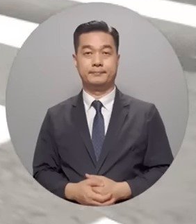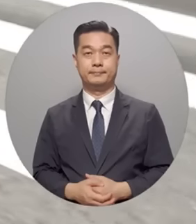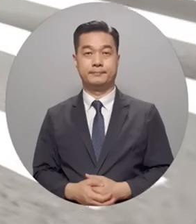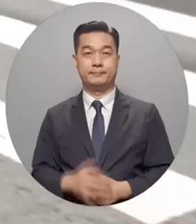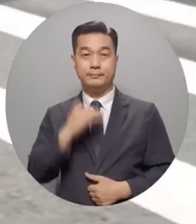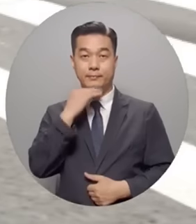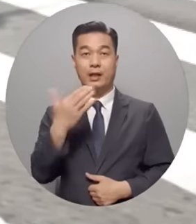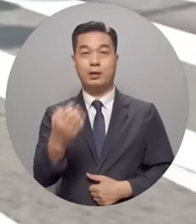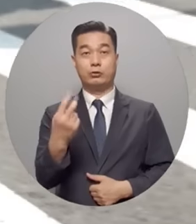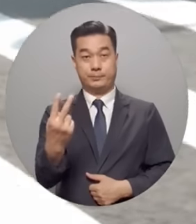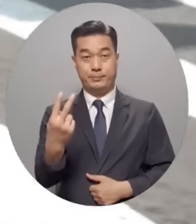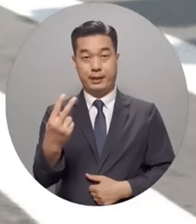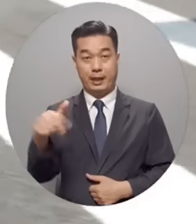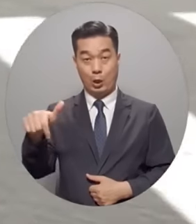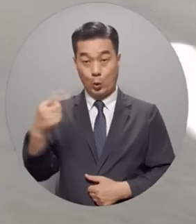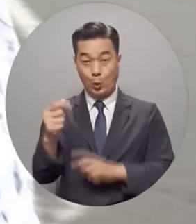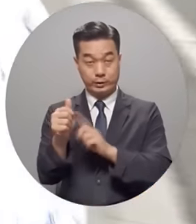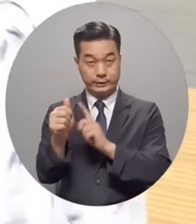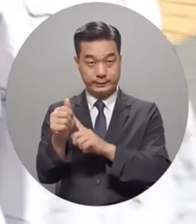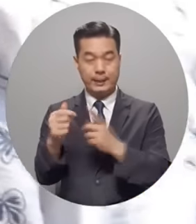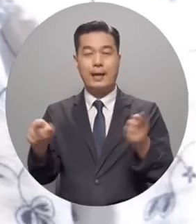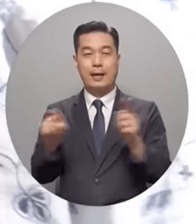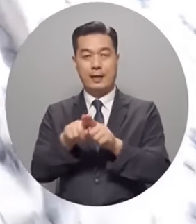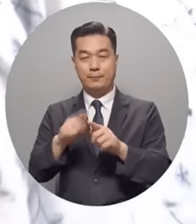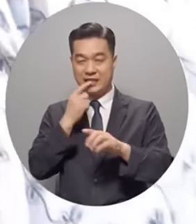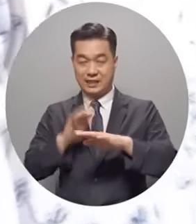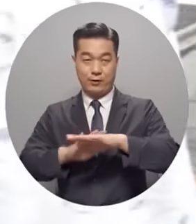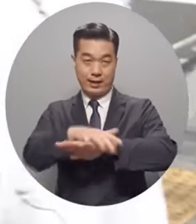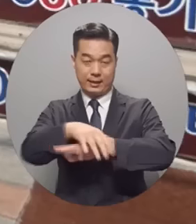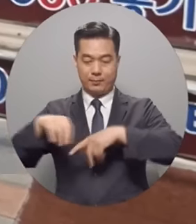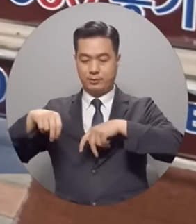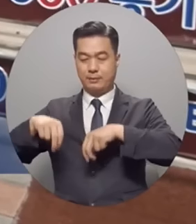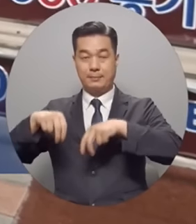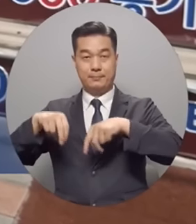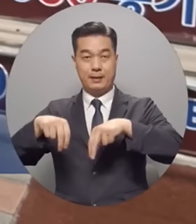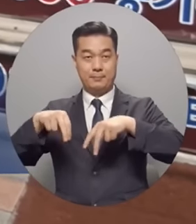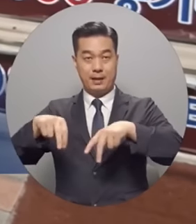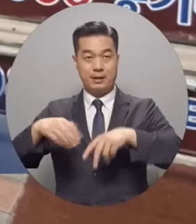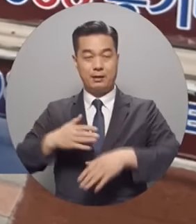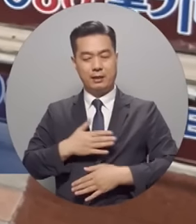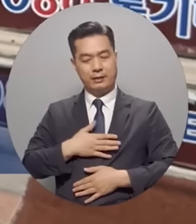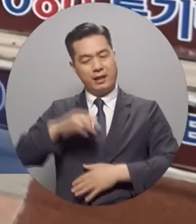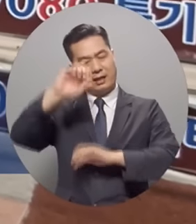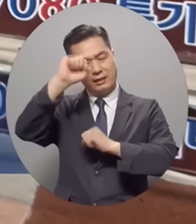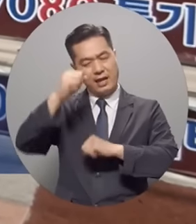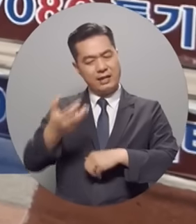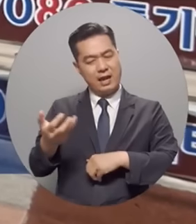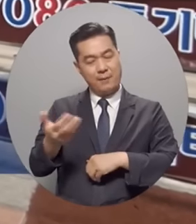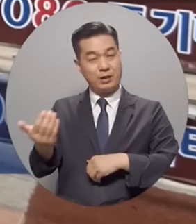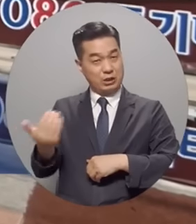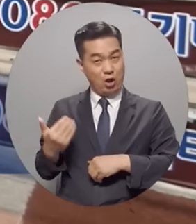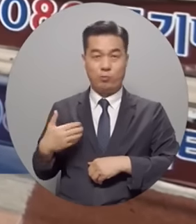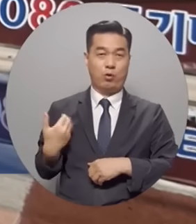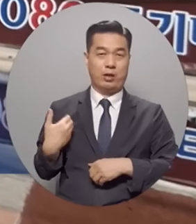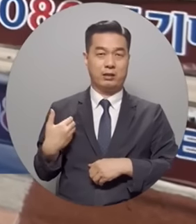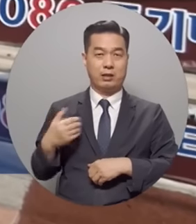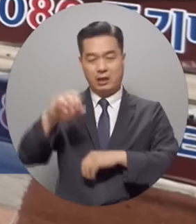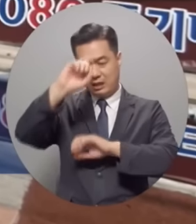92세 고용석 씨와 함께 횡단보도를 건너봤습니다. 내가 다리 안 아팠을 때는 모르는데 다리 아픈